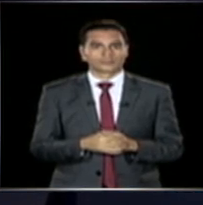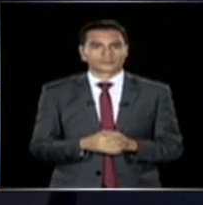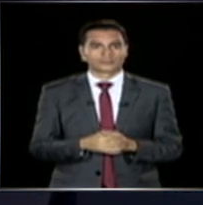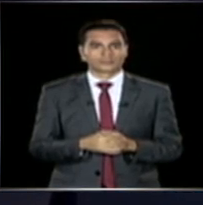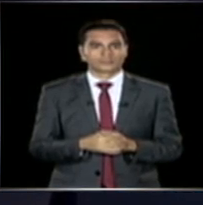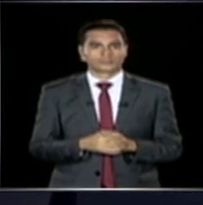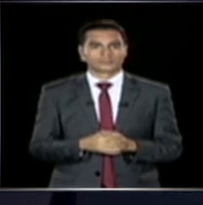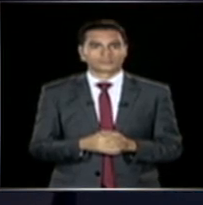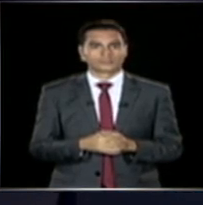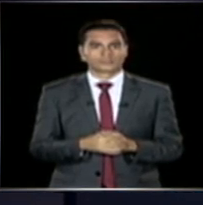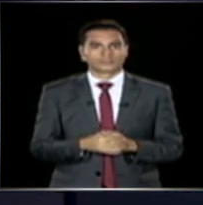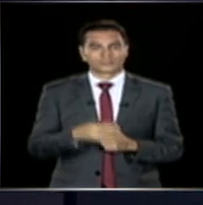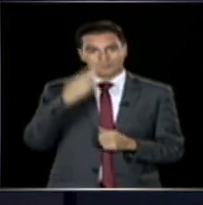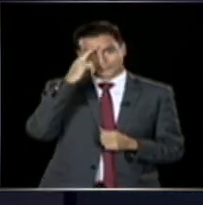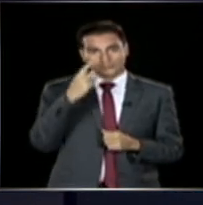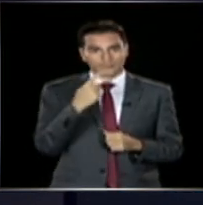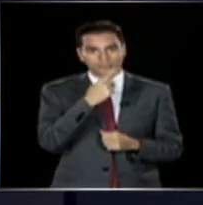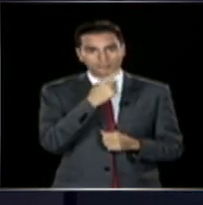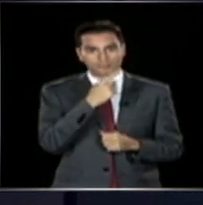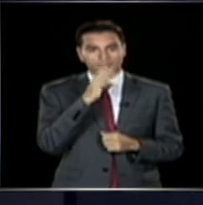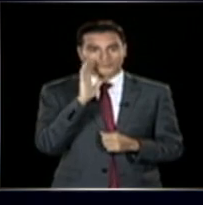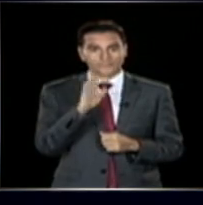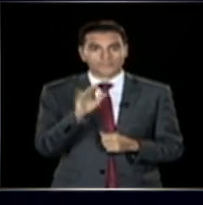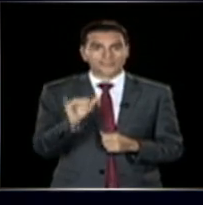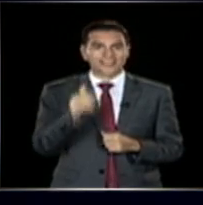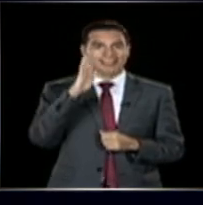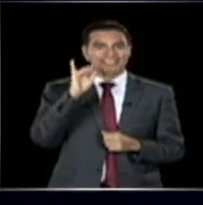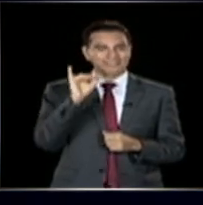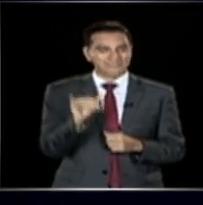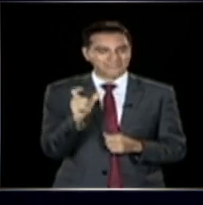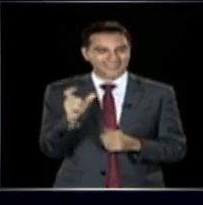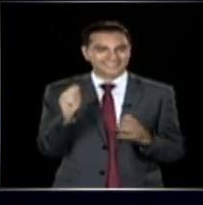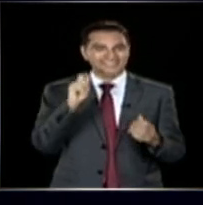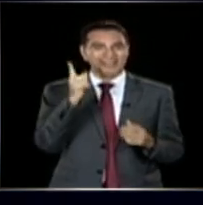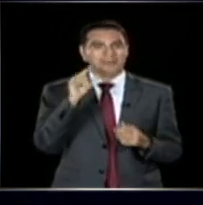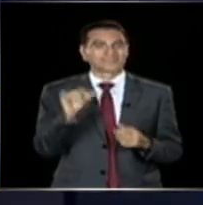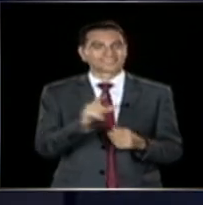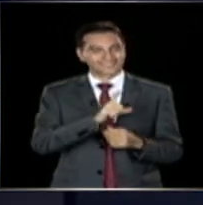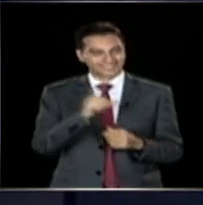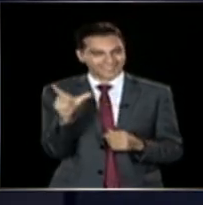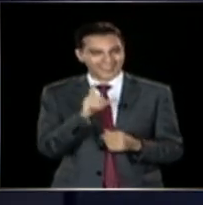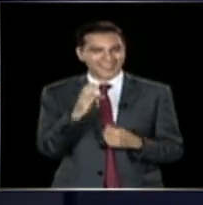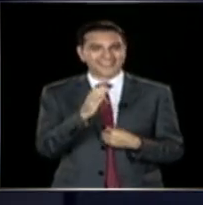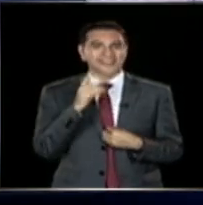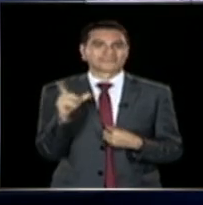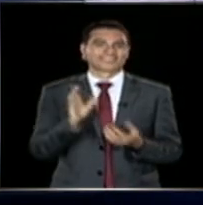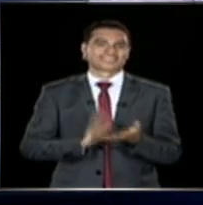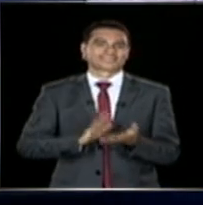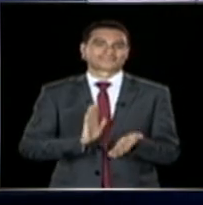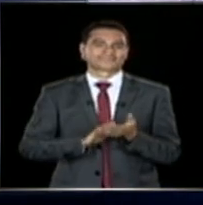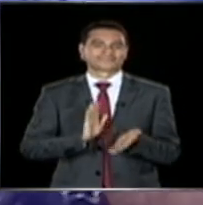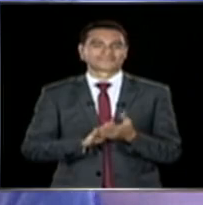مين؟ ياسمين صبري. ياسمين صبري فعلا إجابة صحيحة.